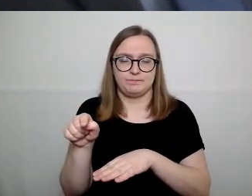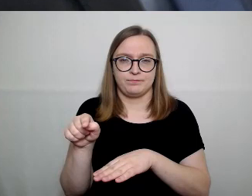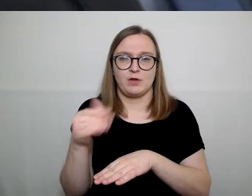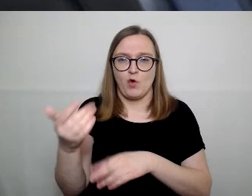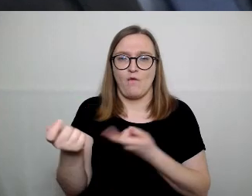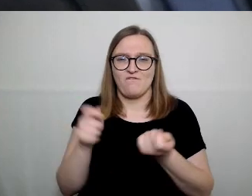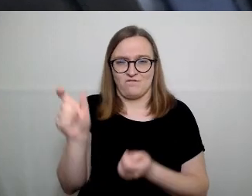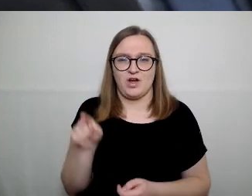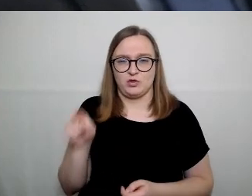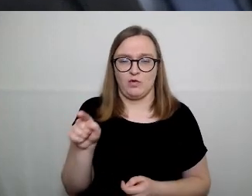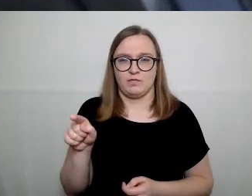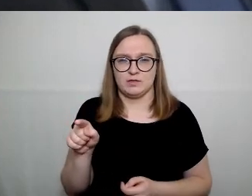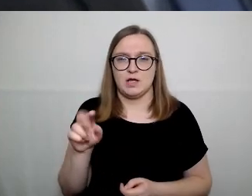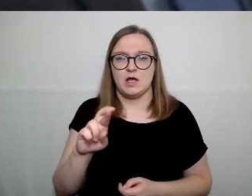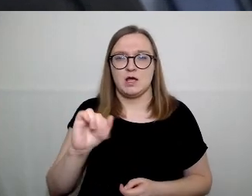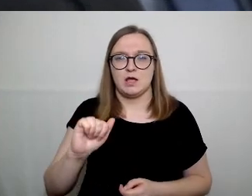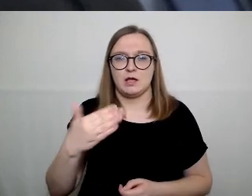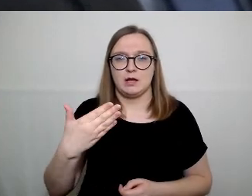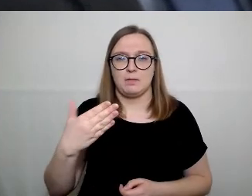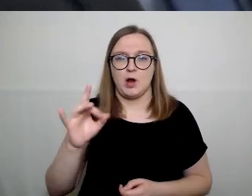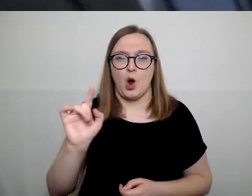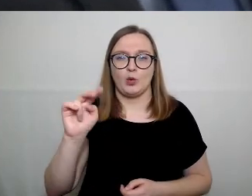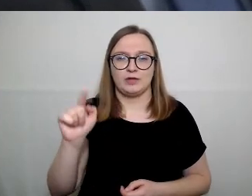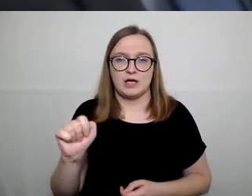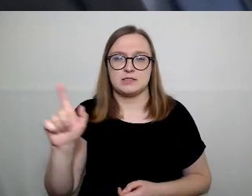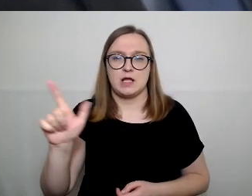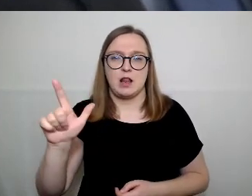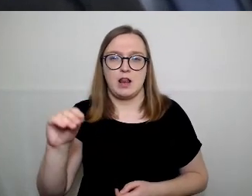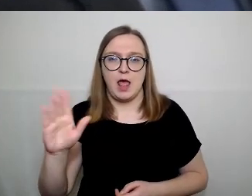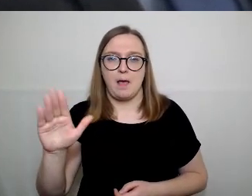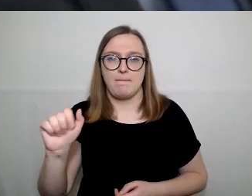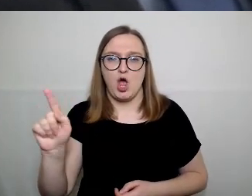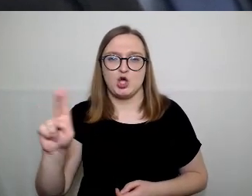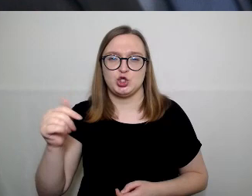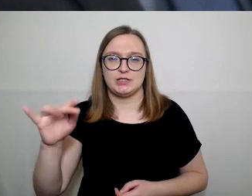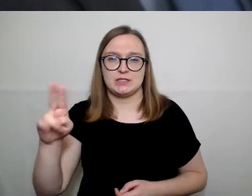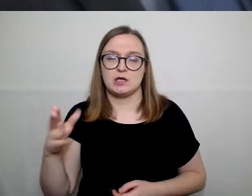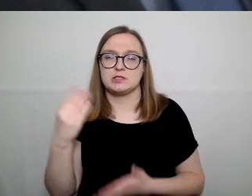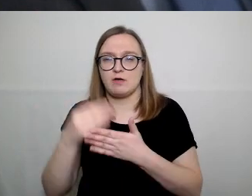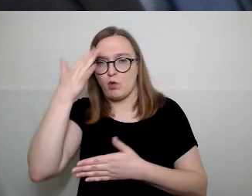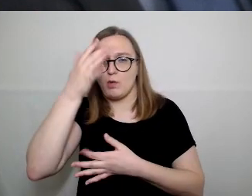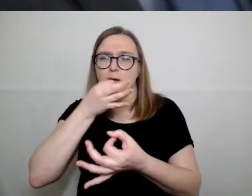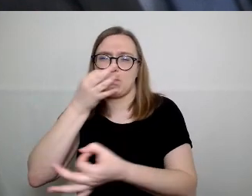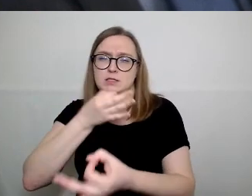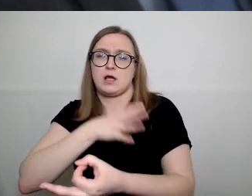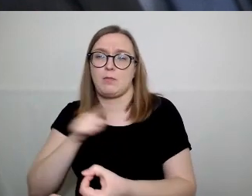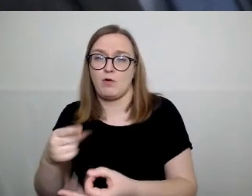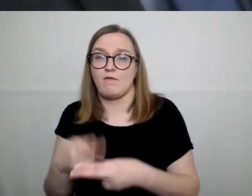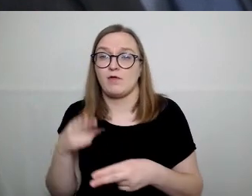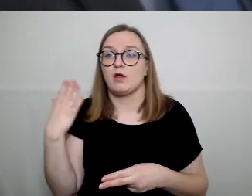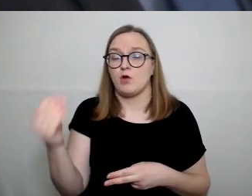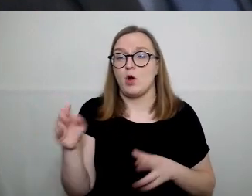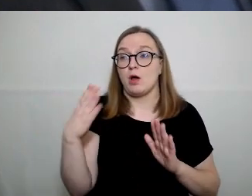vadovas, gerbiamas Rimgaudas Lebedžinskas, yra išsakęs savo pozicijas ir mes taip pat įtraukę į